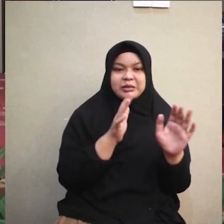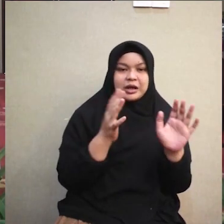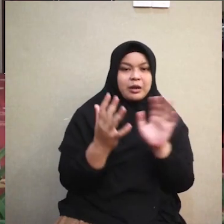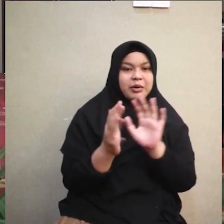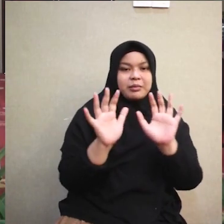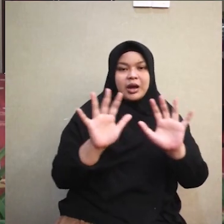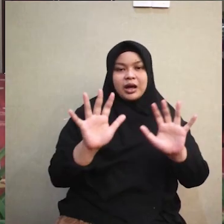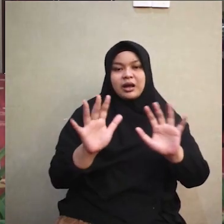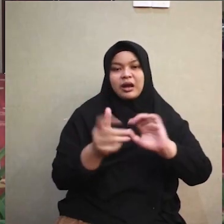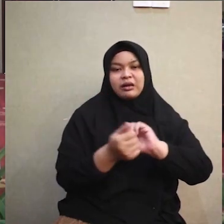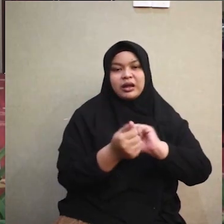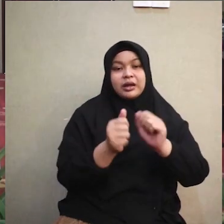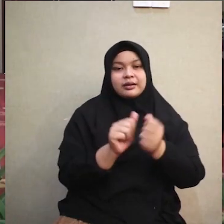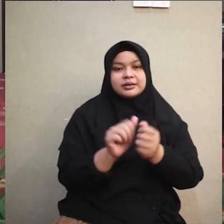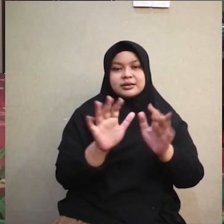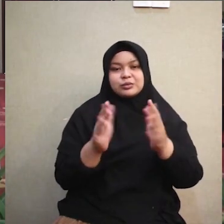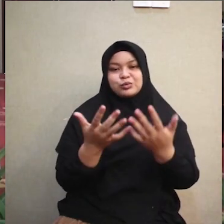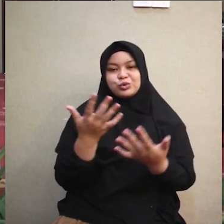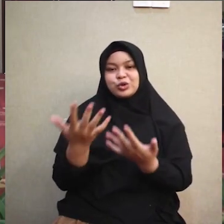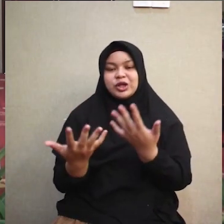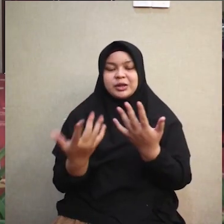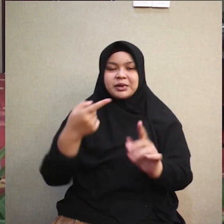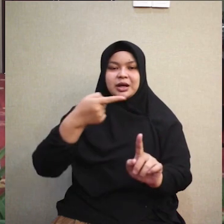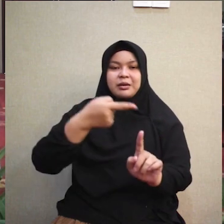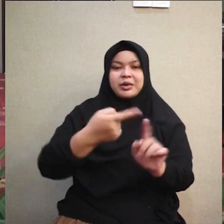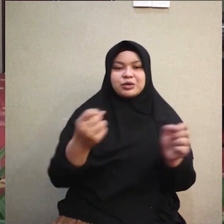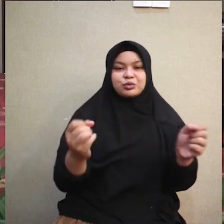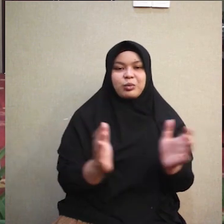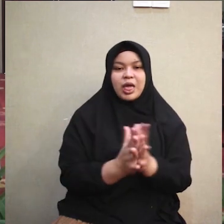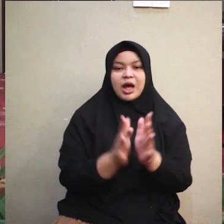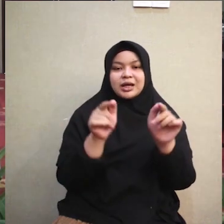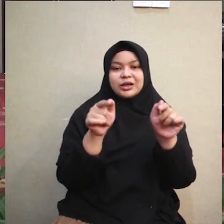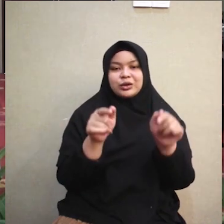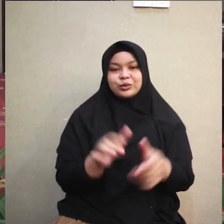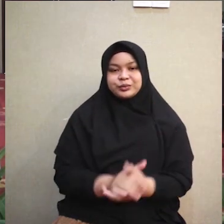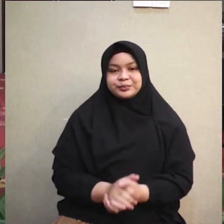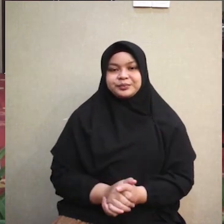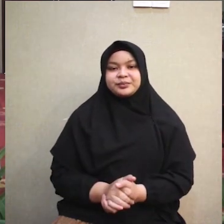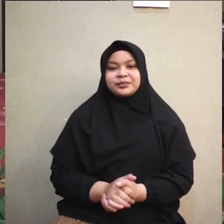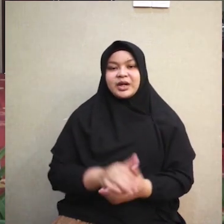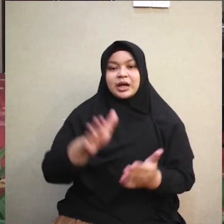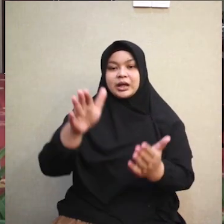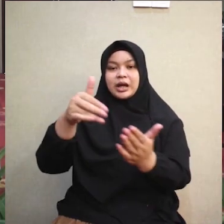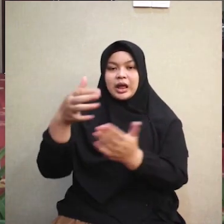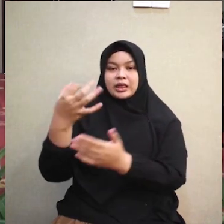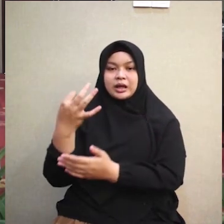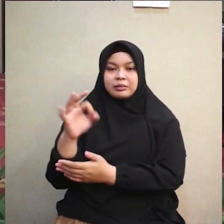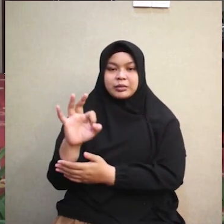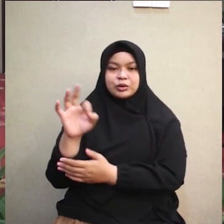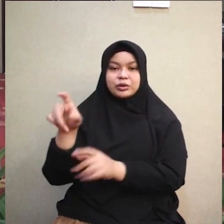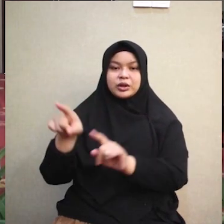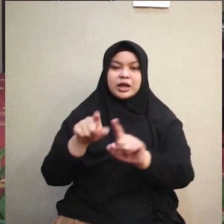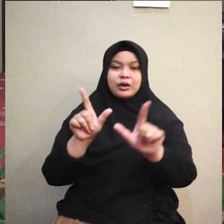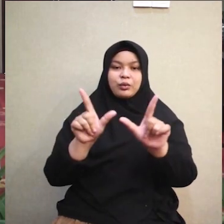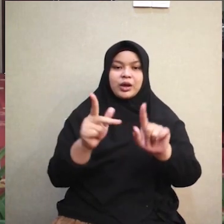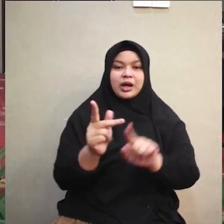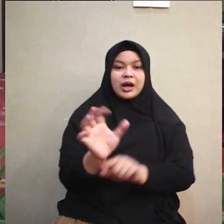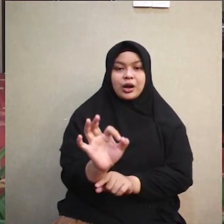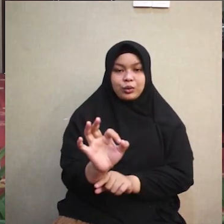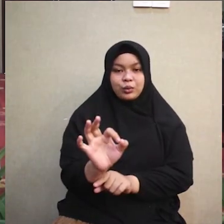krisis kemungkinan juga akan menambah jumlah tersebut ya data terbaru dari WHO itu